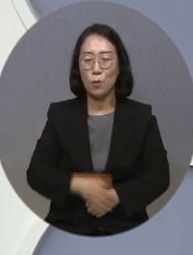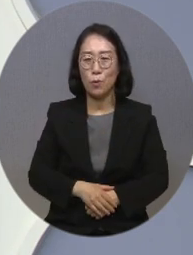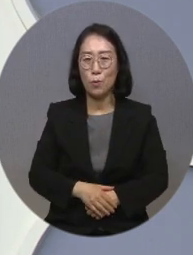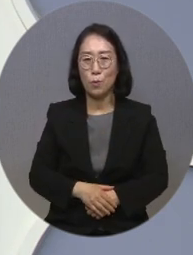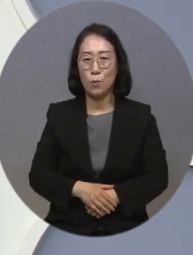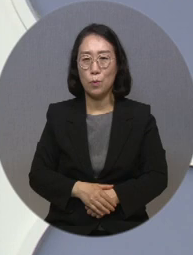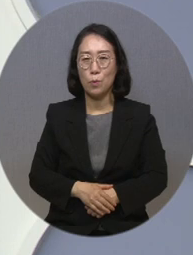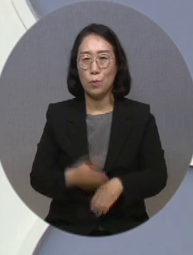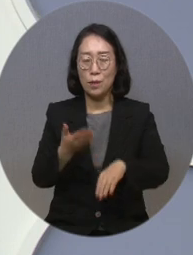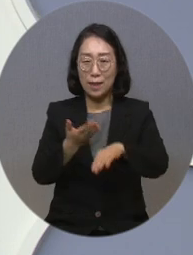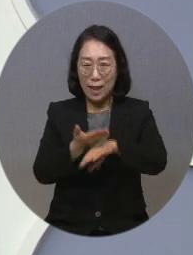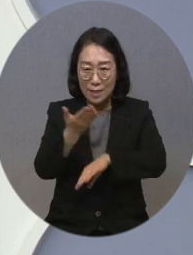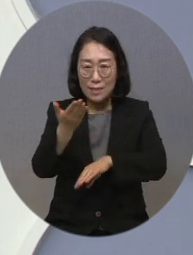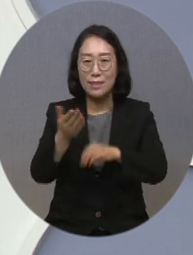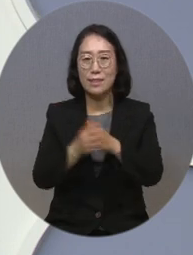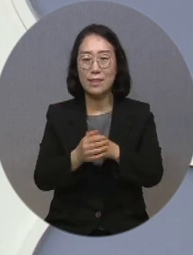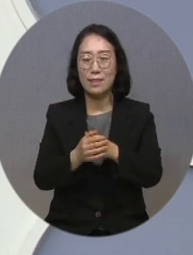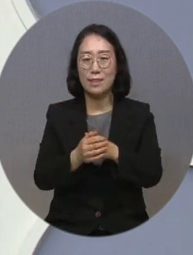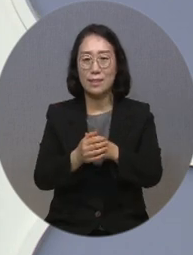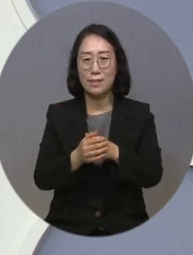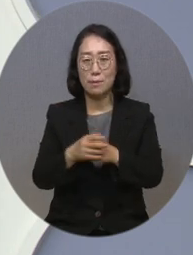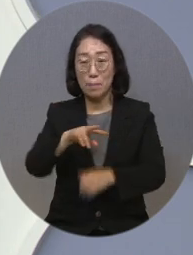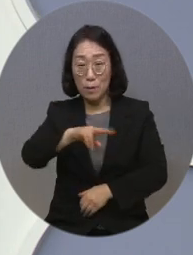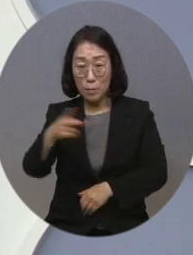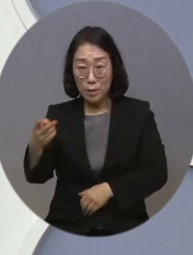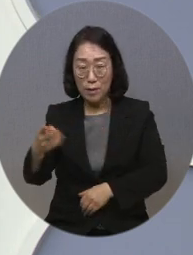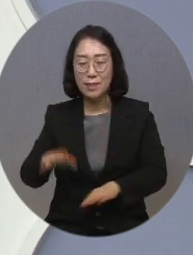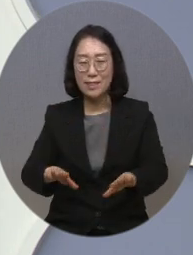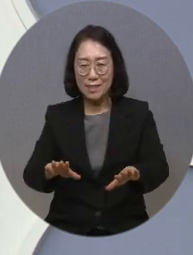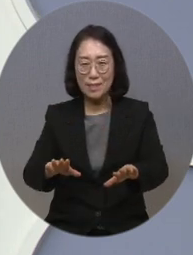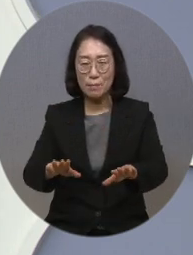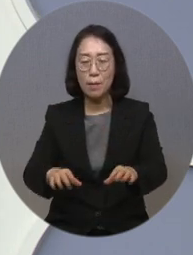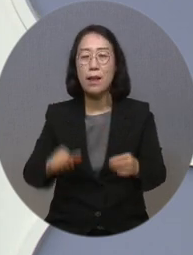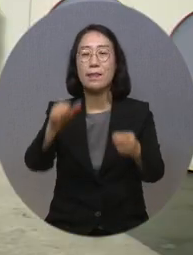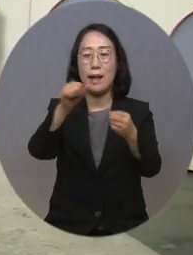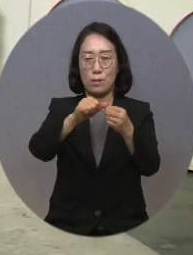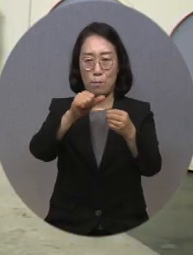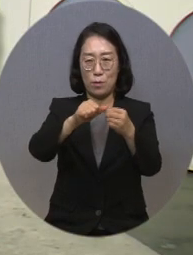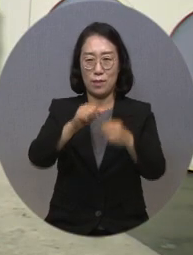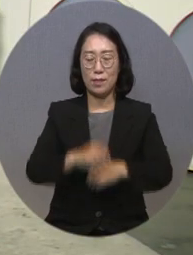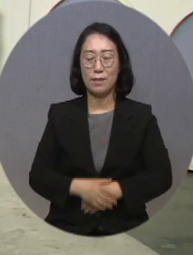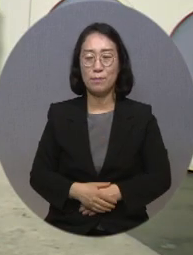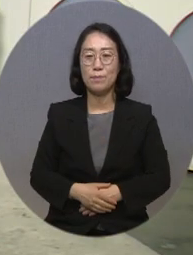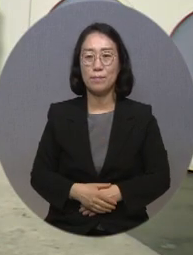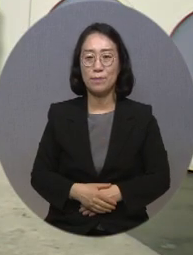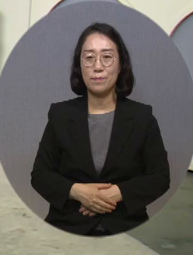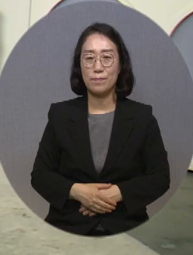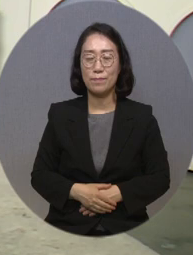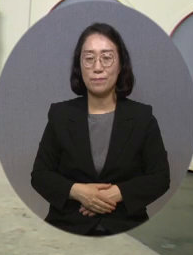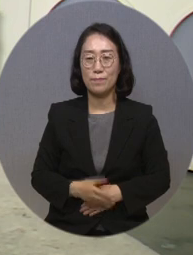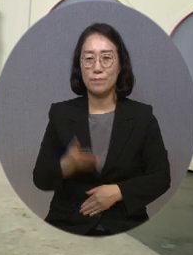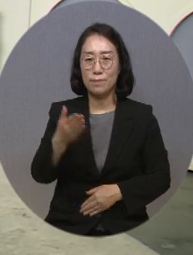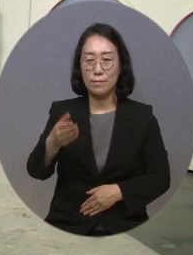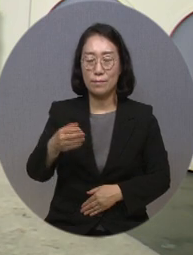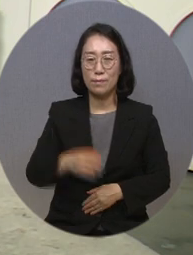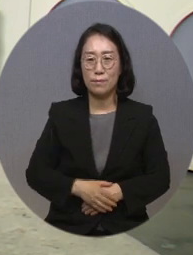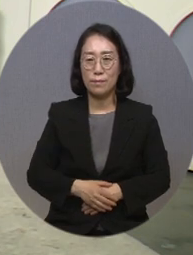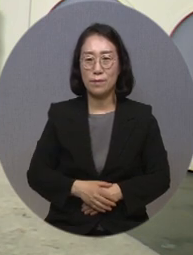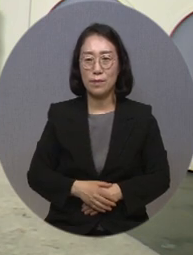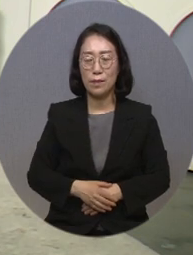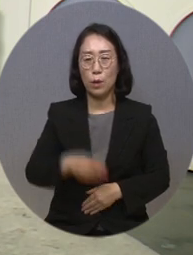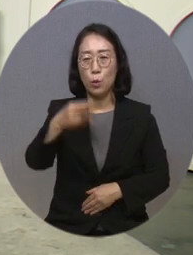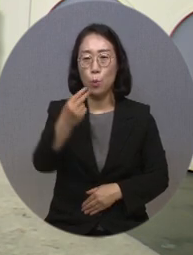지사도 하다 보고 이렇게 하니까, 이제 5선이 됐습니다. 네. 뭐, 도지사를 안